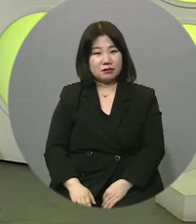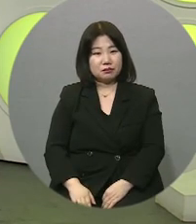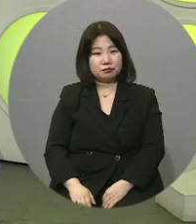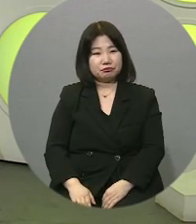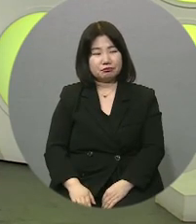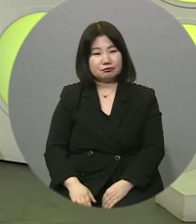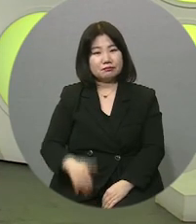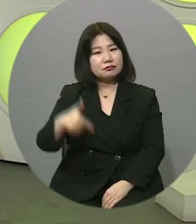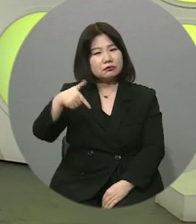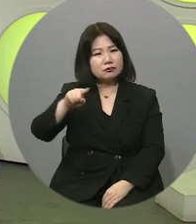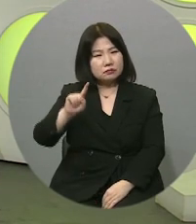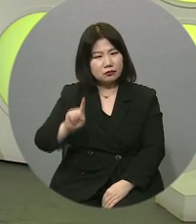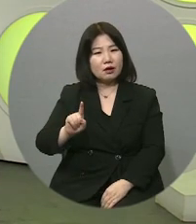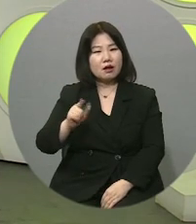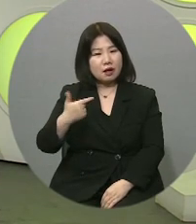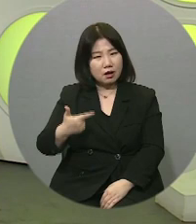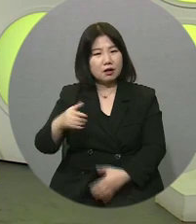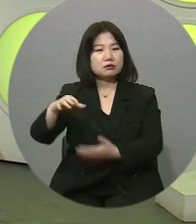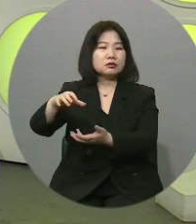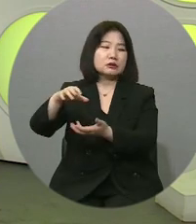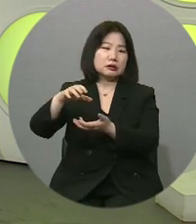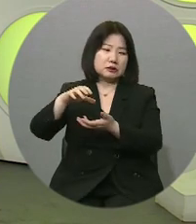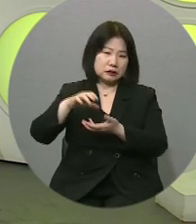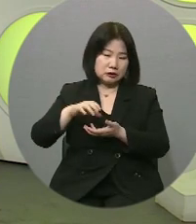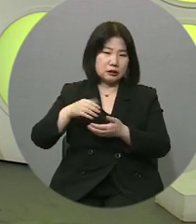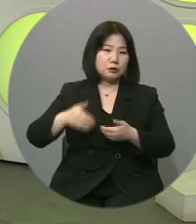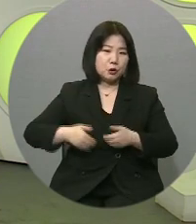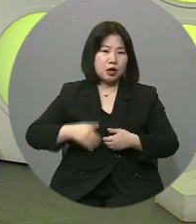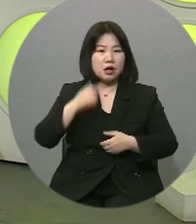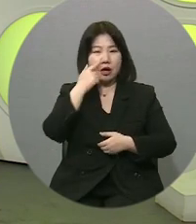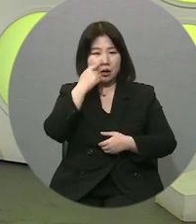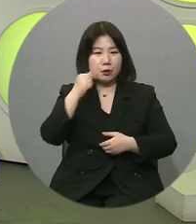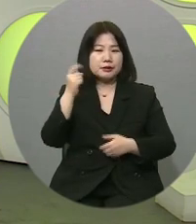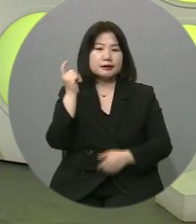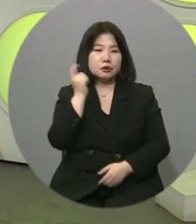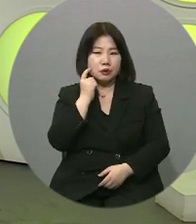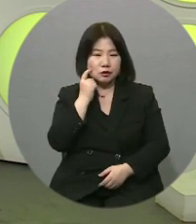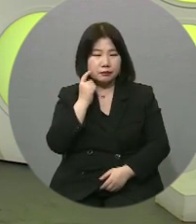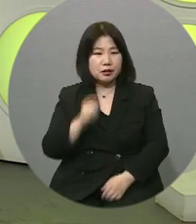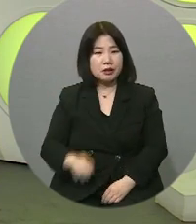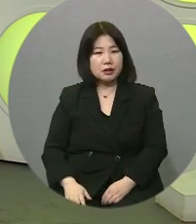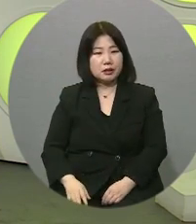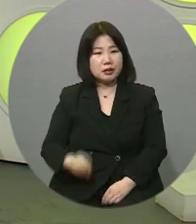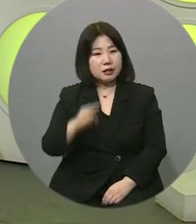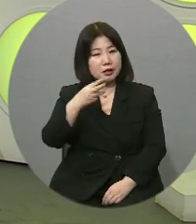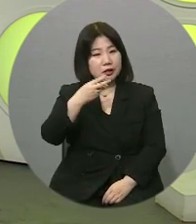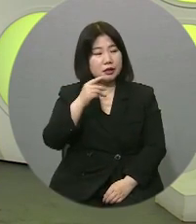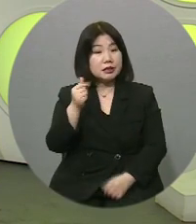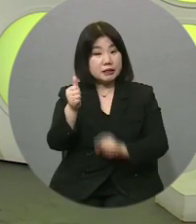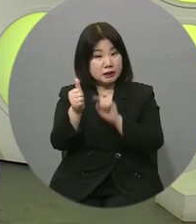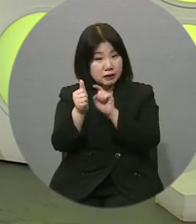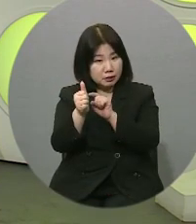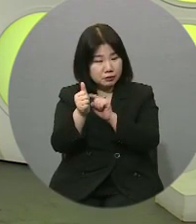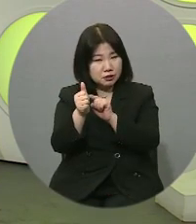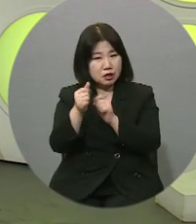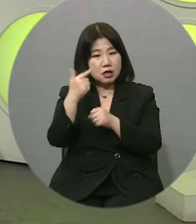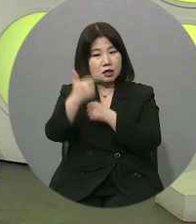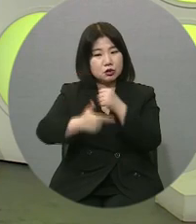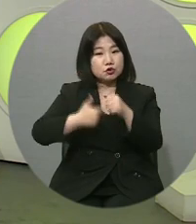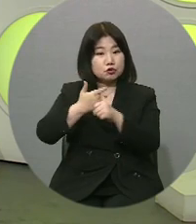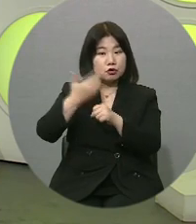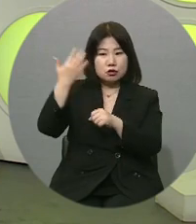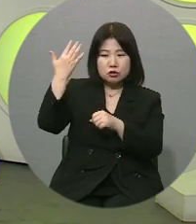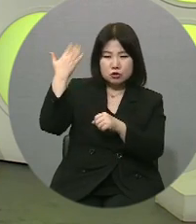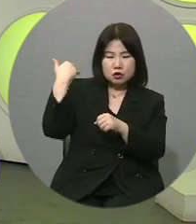간이식이 필요한 아버지의 거짓말. 태화 씨의 아버지는 6년 전